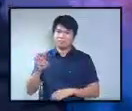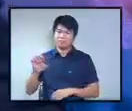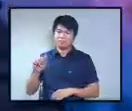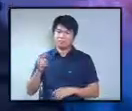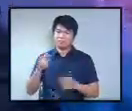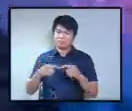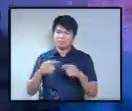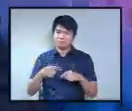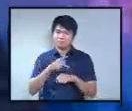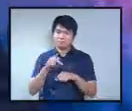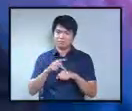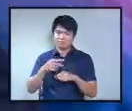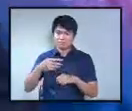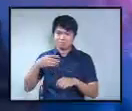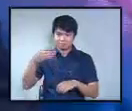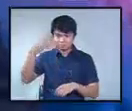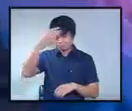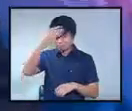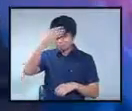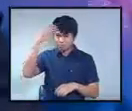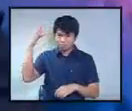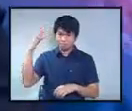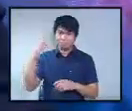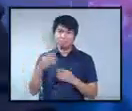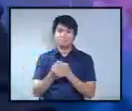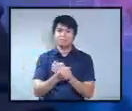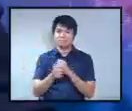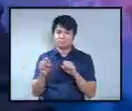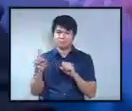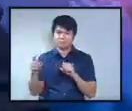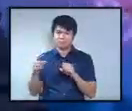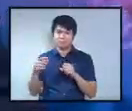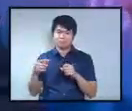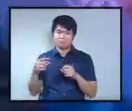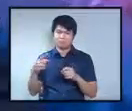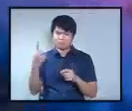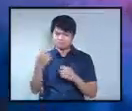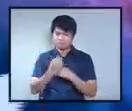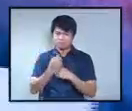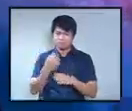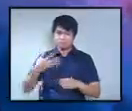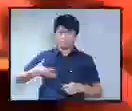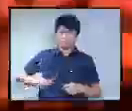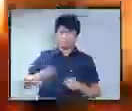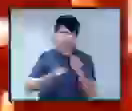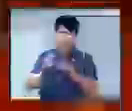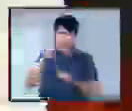Speaker at FISGOC Chairman Alan Peter Cayetano, tila inabswelto na ng Pangulo sa alegasyon ng katiwalian. Umaaksyon si Jenny Dongon.